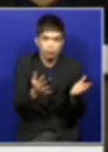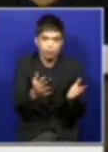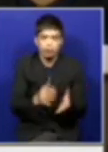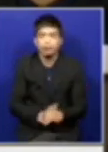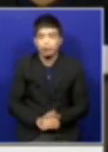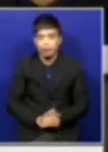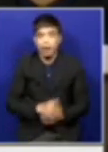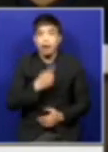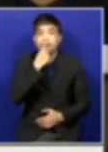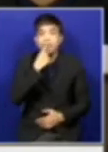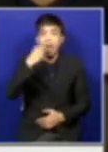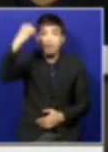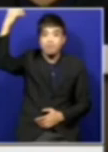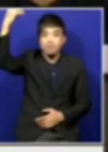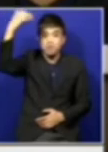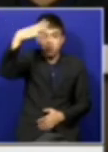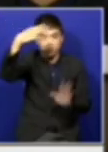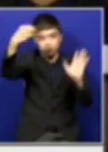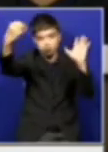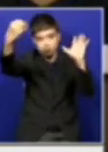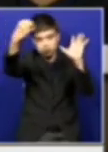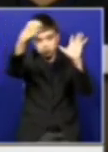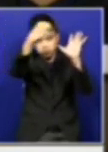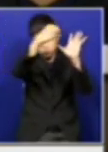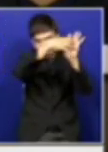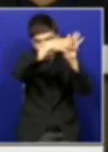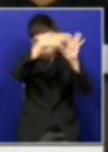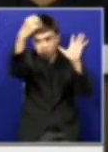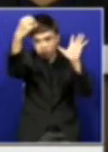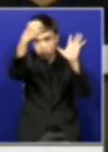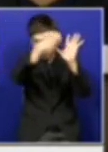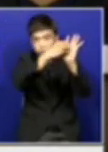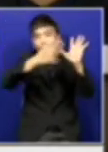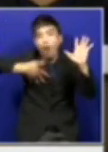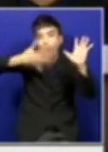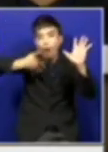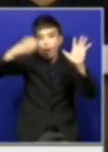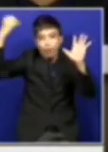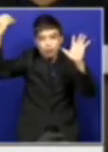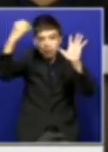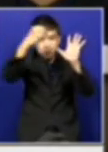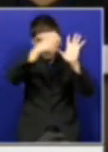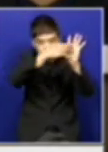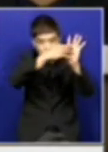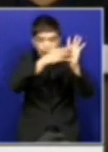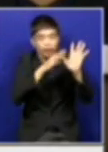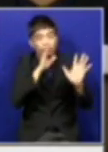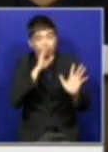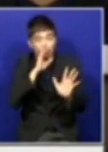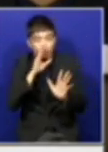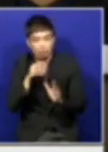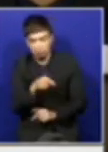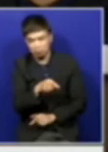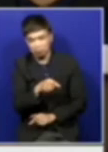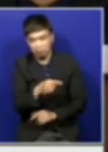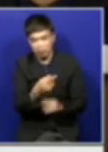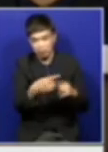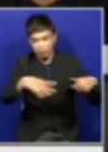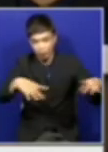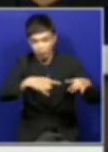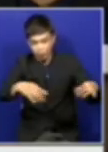ตย์ถ้ารัฐบาลจะให้หมู่บ้านที่ไม่เหมาะสมในการที่ขุดสระให้หมู่บ้าน